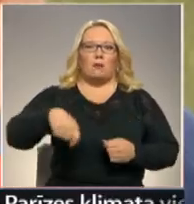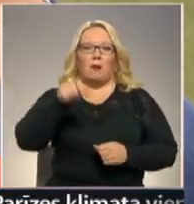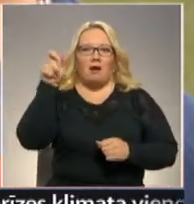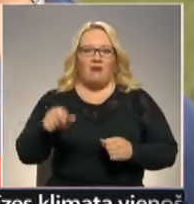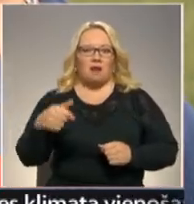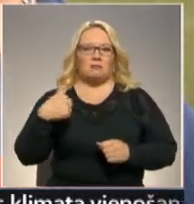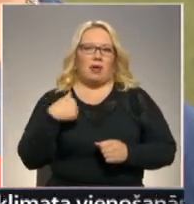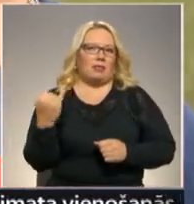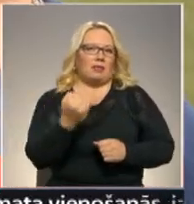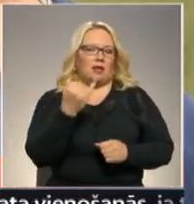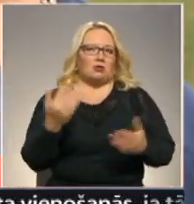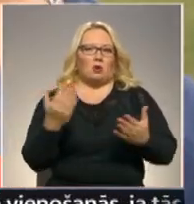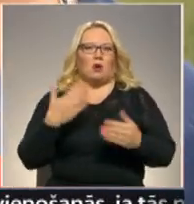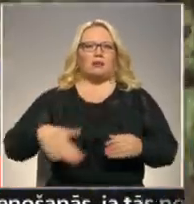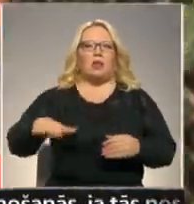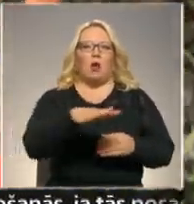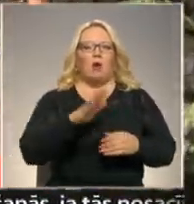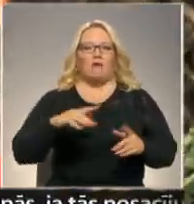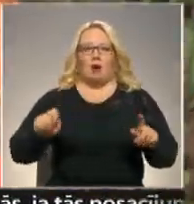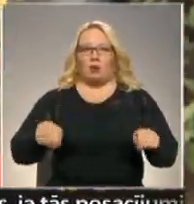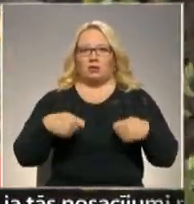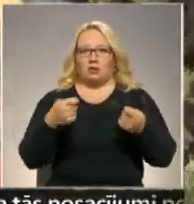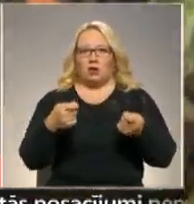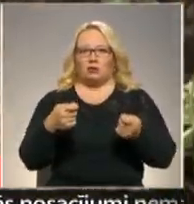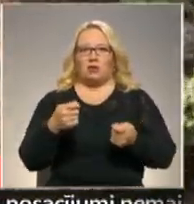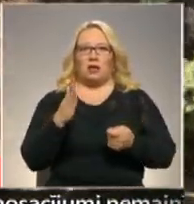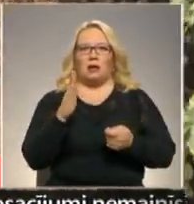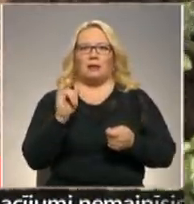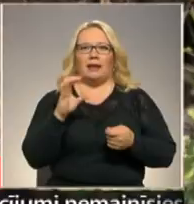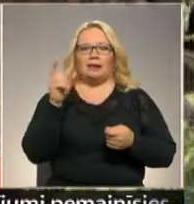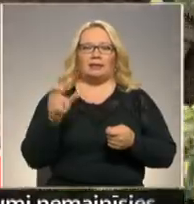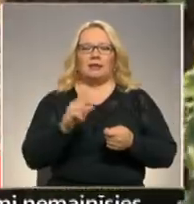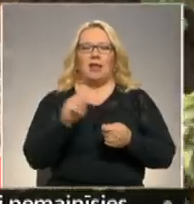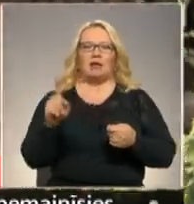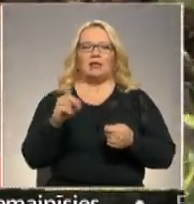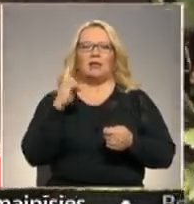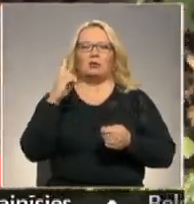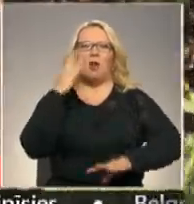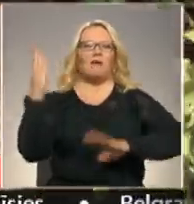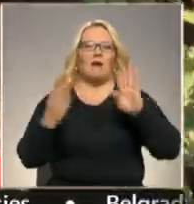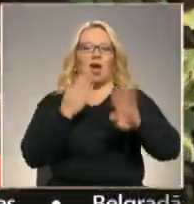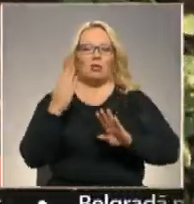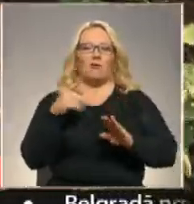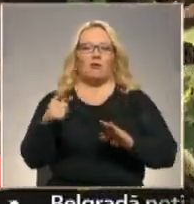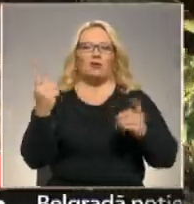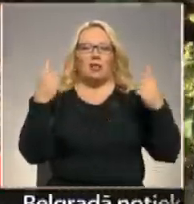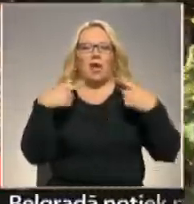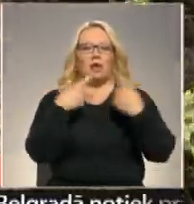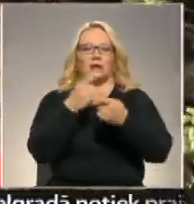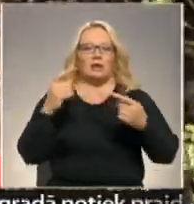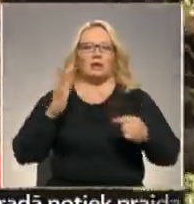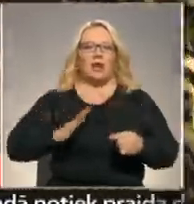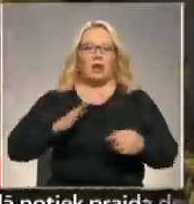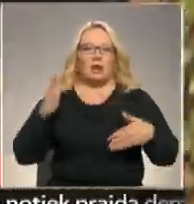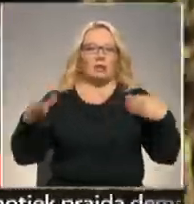interesē, ko es savā laukā varu izaudzēt. Tomas Brīts labi, lai viņš nesola vētru. Laika ziņas Dainis gaida ar bažām, jārok